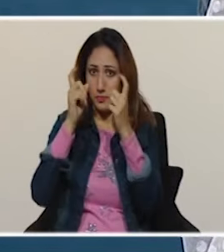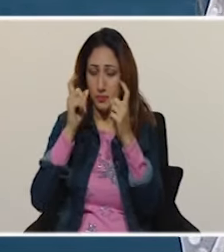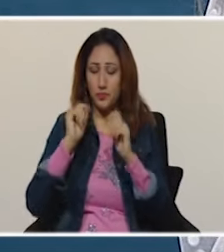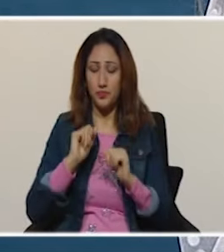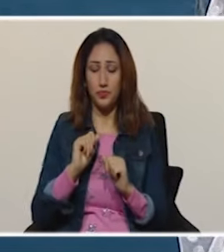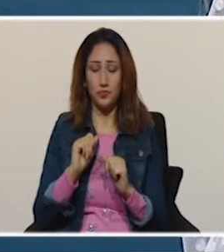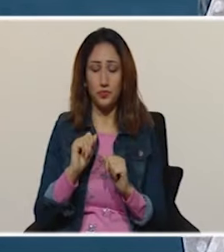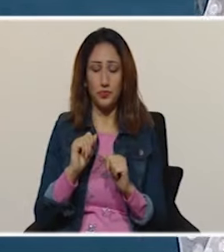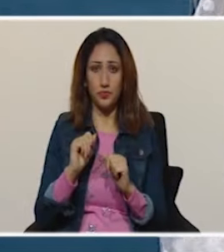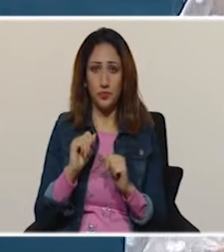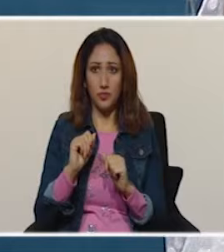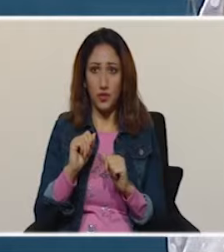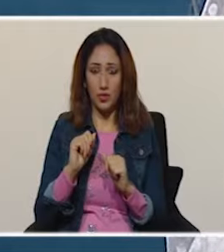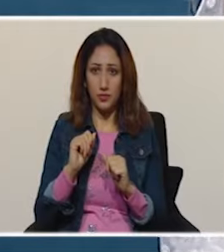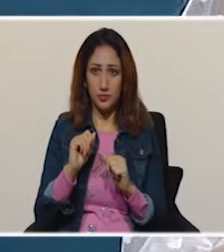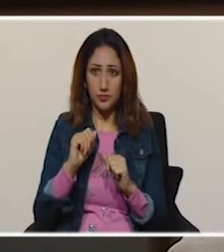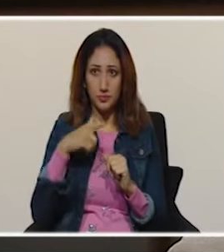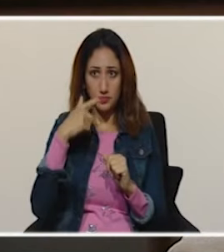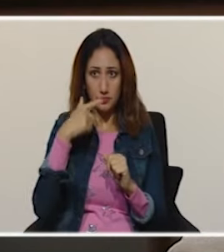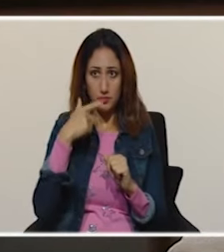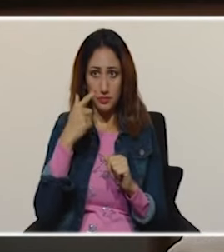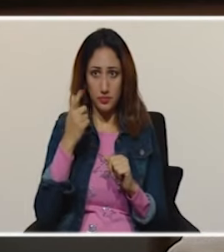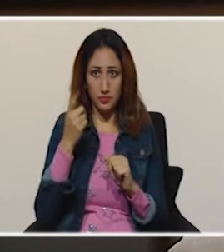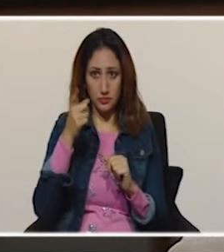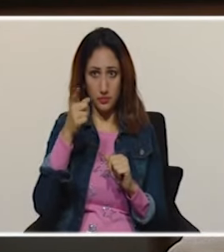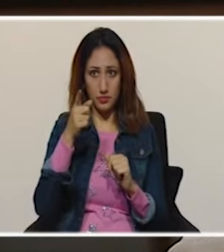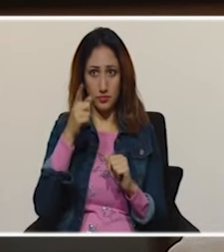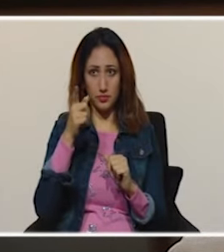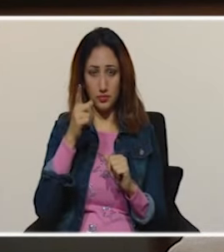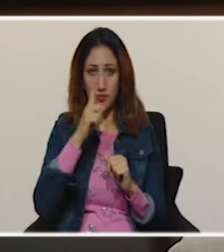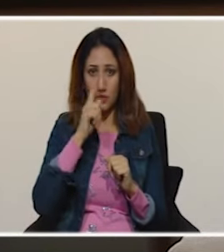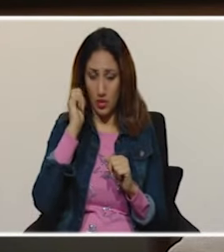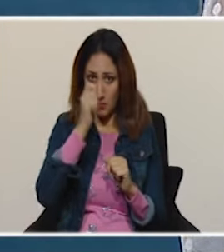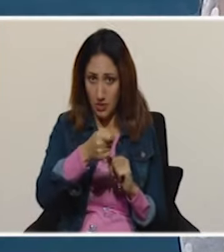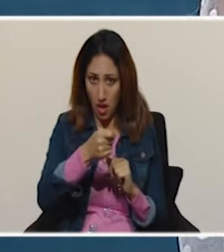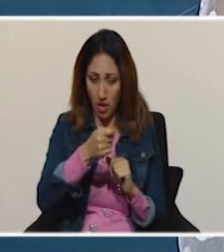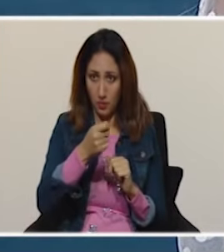حكم ربنا وحسابه لإلي وعلي. من النوع اللي ممكن تنتقمي من اللي ظلمك؟